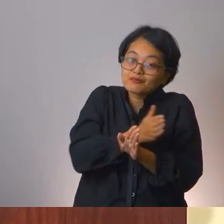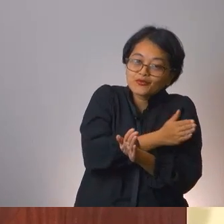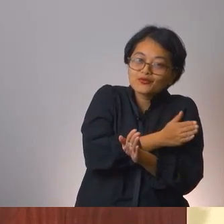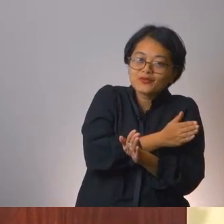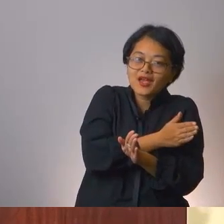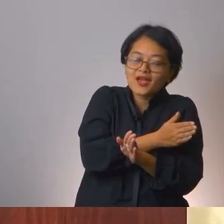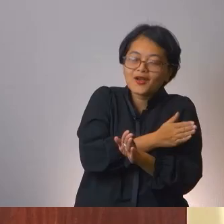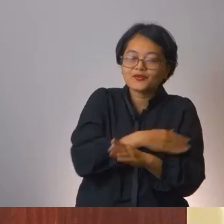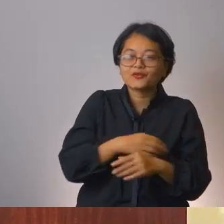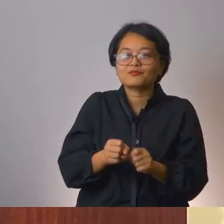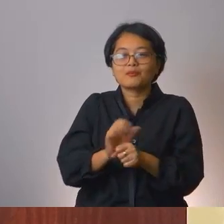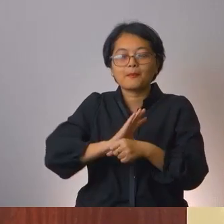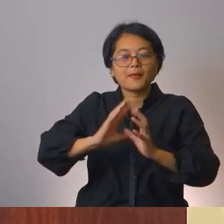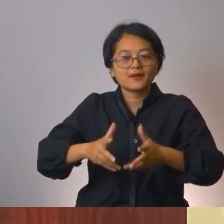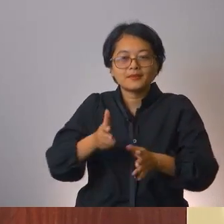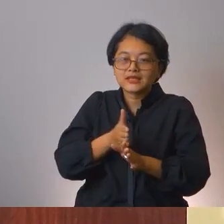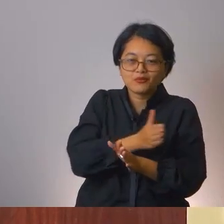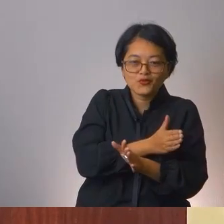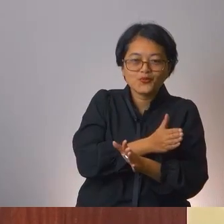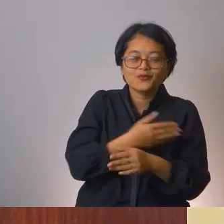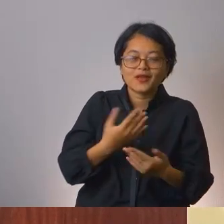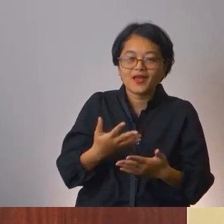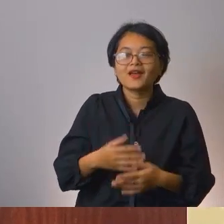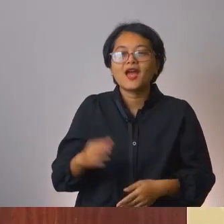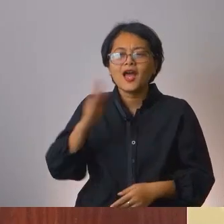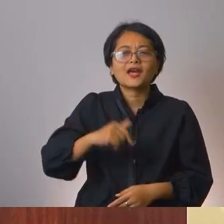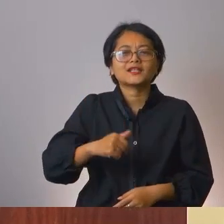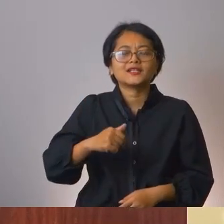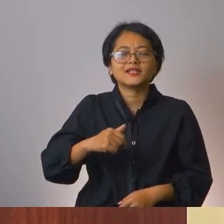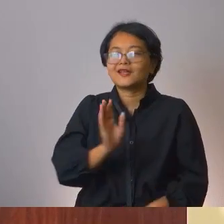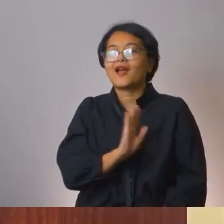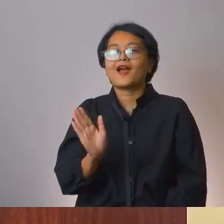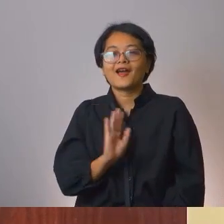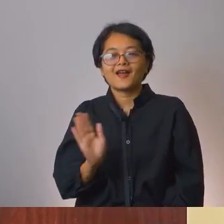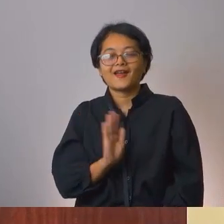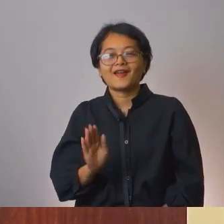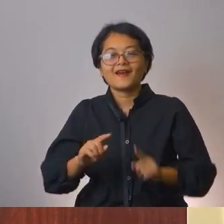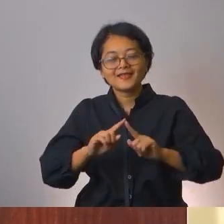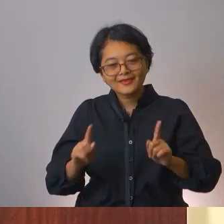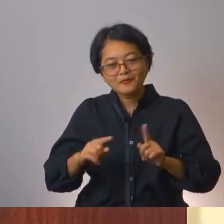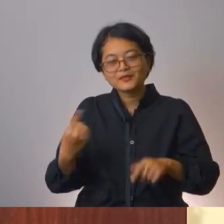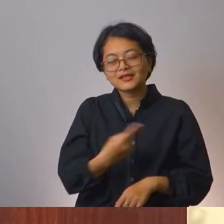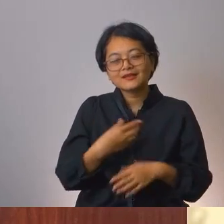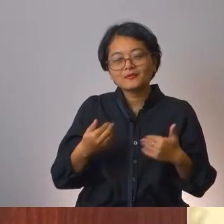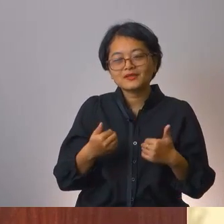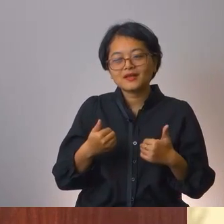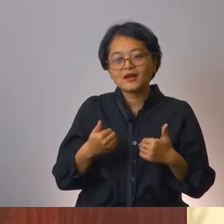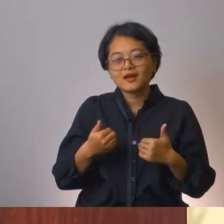Tetapi di Kamis Putih ini kita bisa lakukan kerendahan hati untuk memaafkan orang